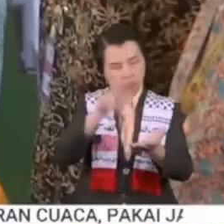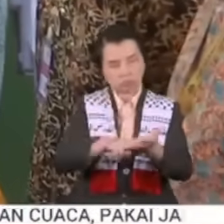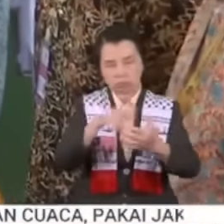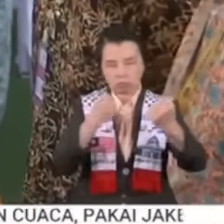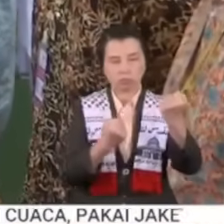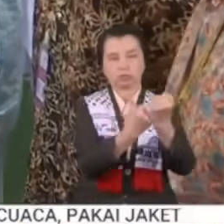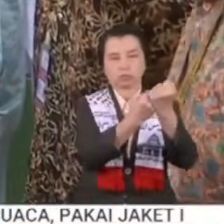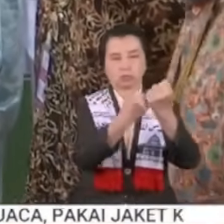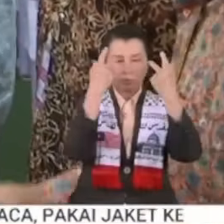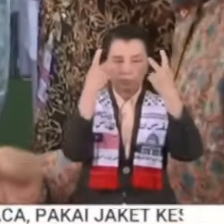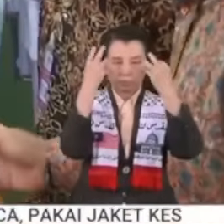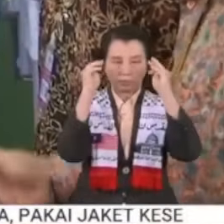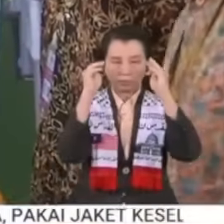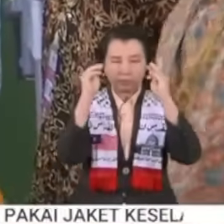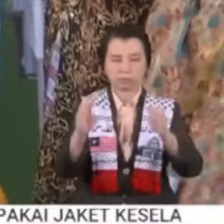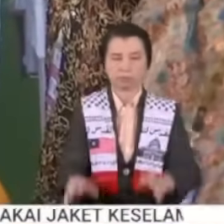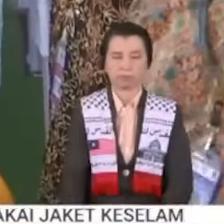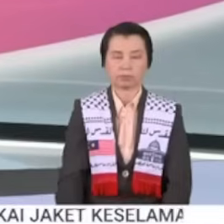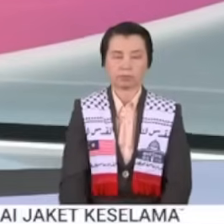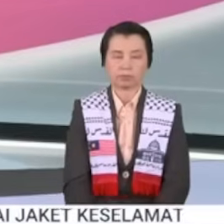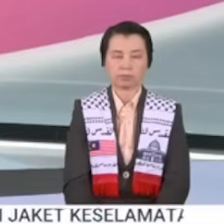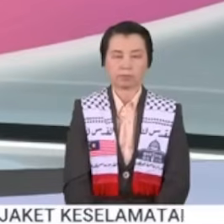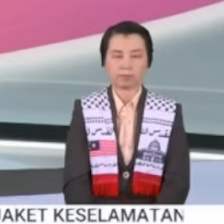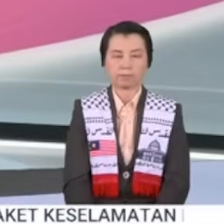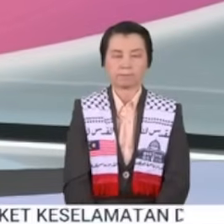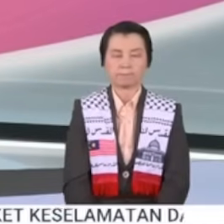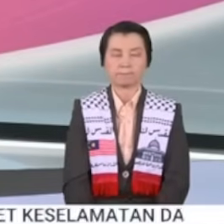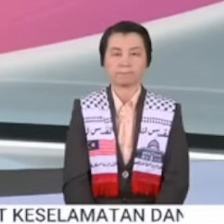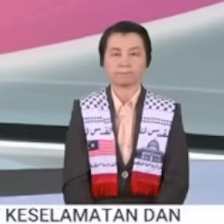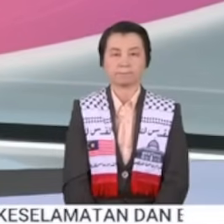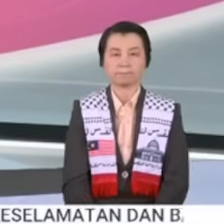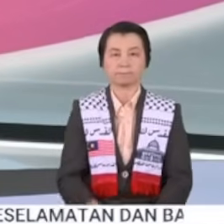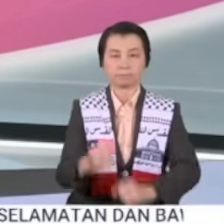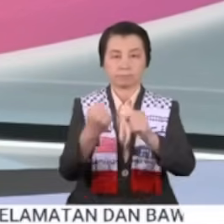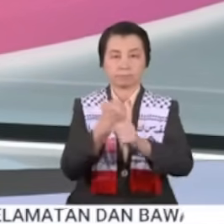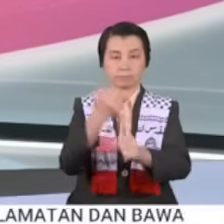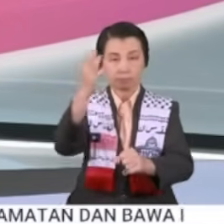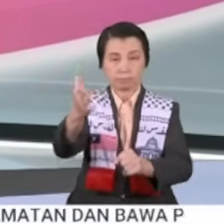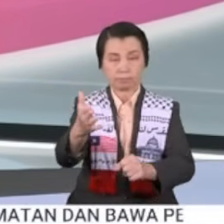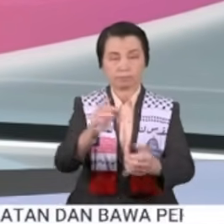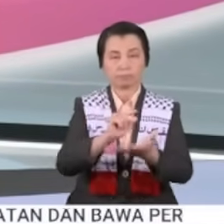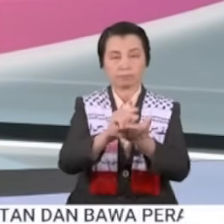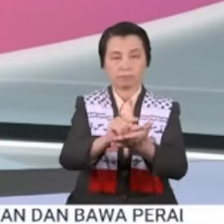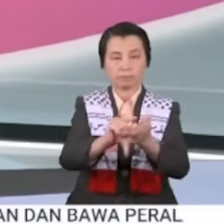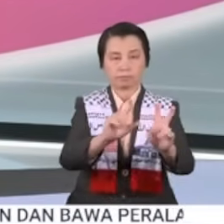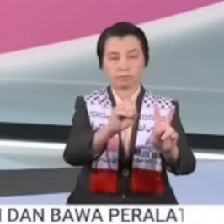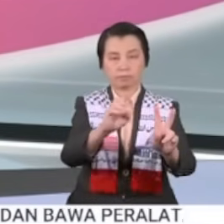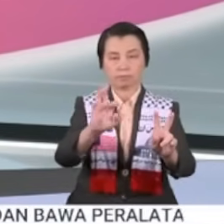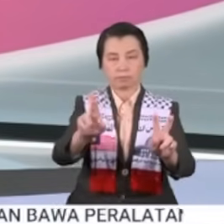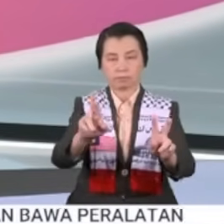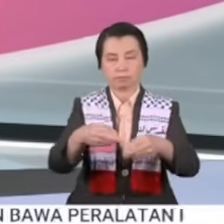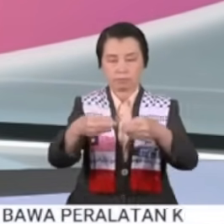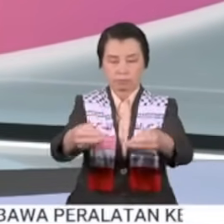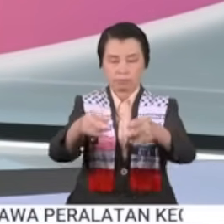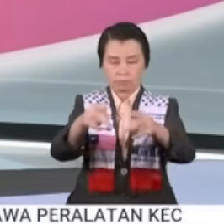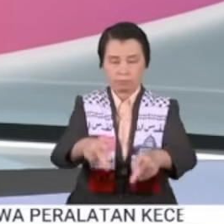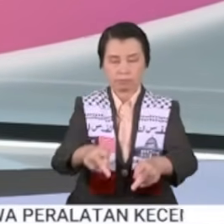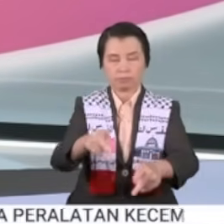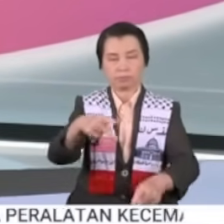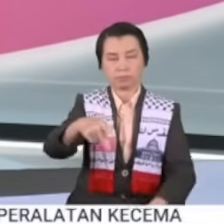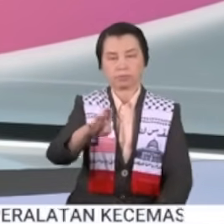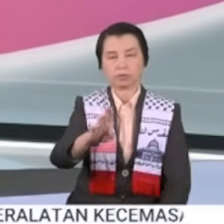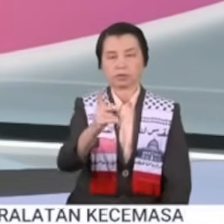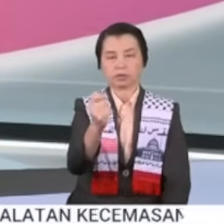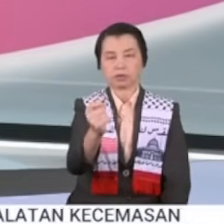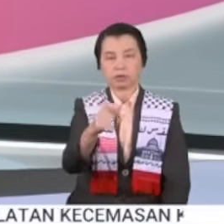terhadap Perdana Menteri Mulai tahun depan Geran R r000 akan diberi kepada pihak berkuasa